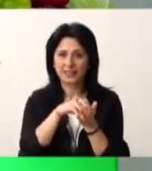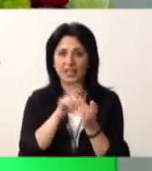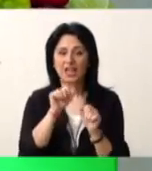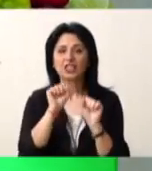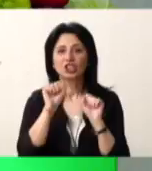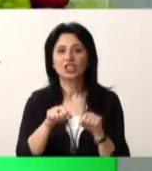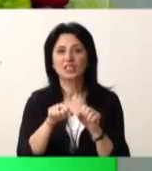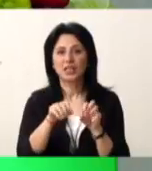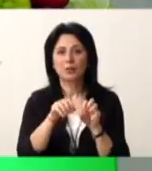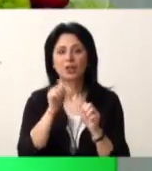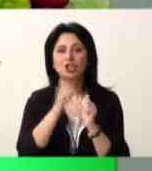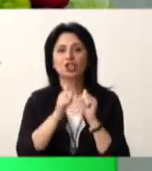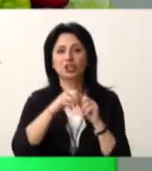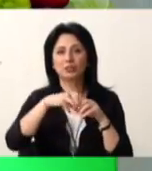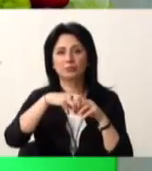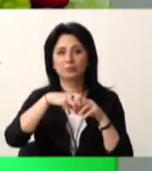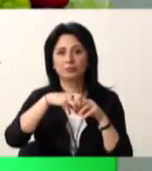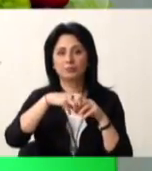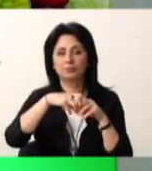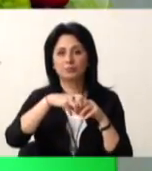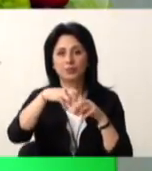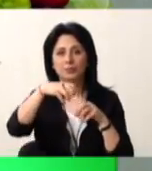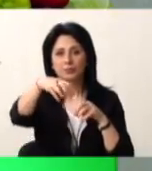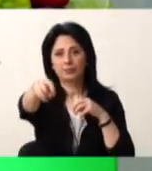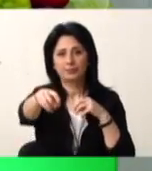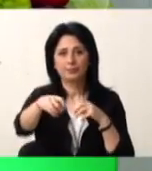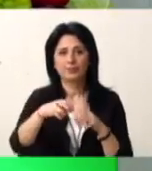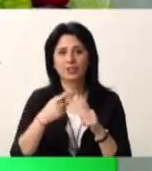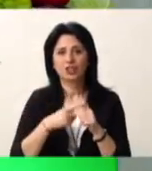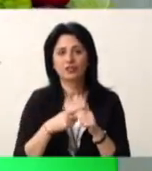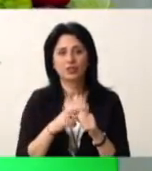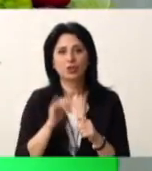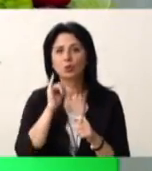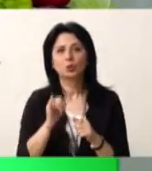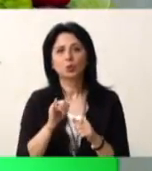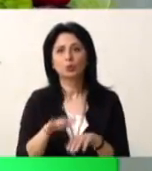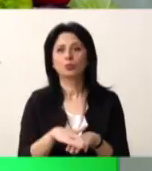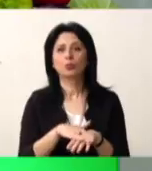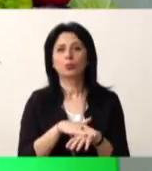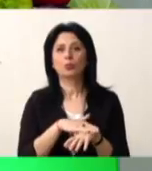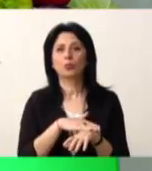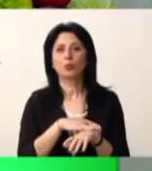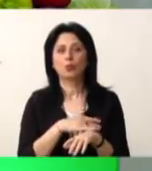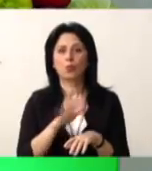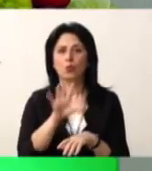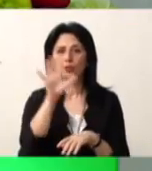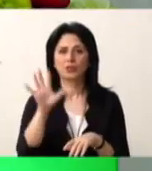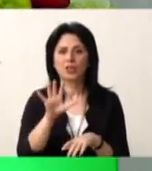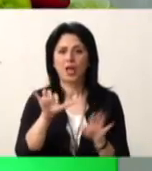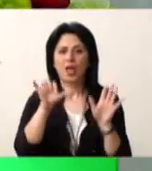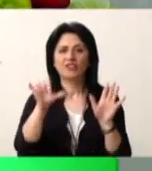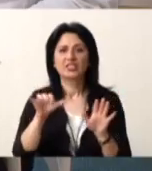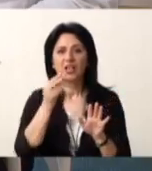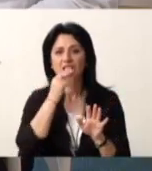რაც შეიძლება მოკლე ინტერვალით ერთმანეთთან. ანუ, არ ვარგა, როდესაც ინტერვალი არის 5 საათი,